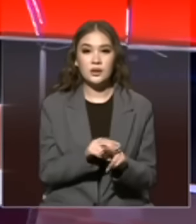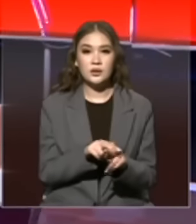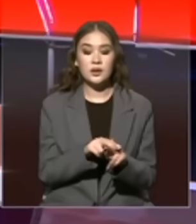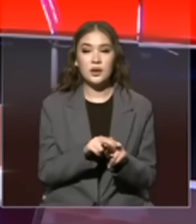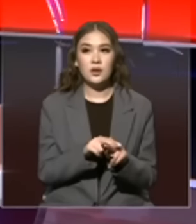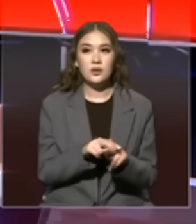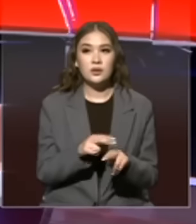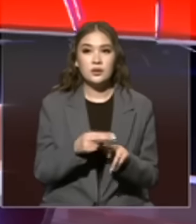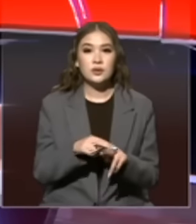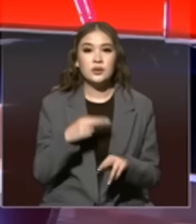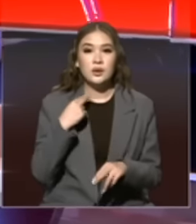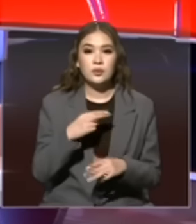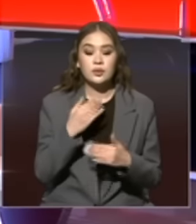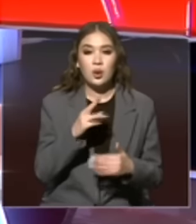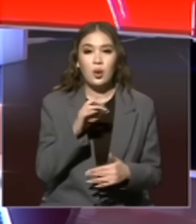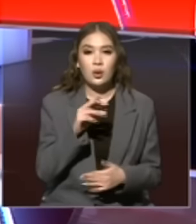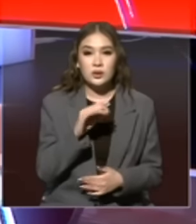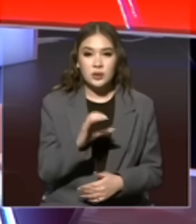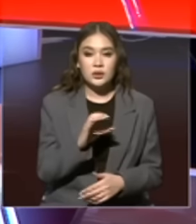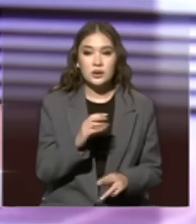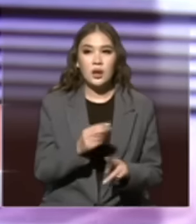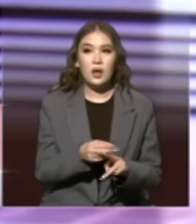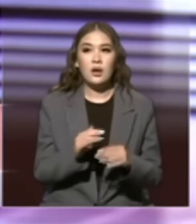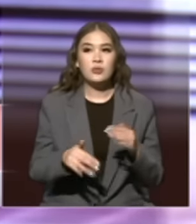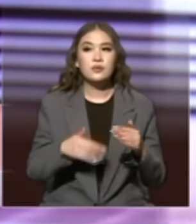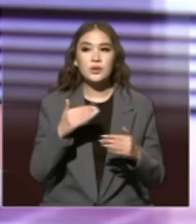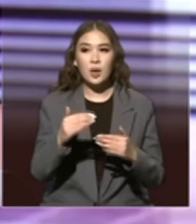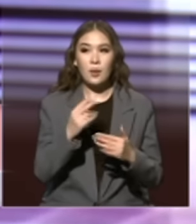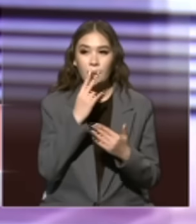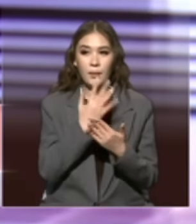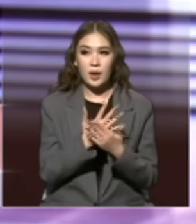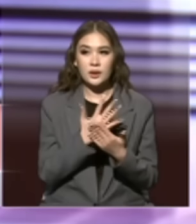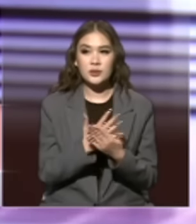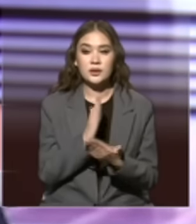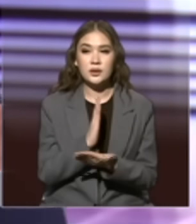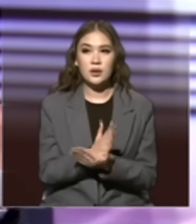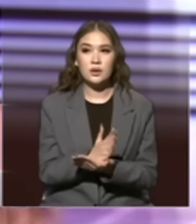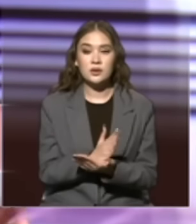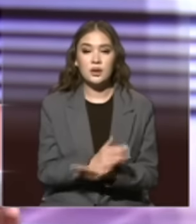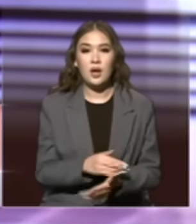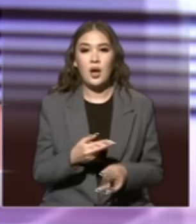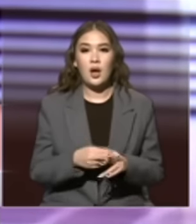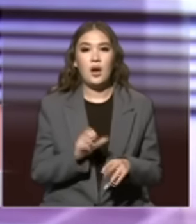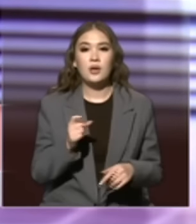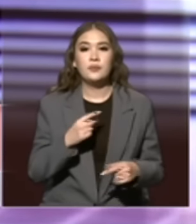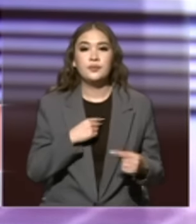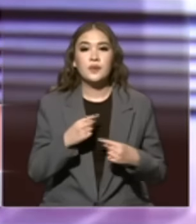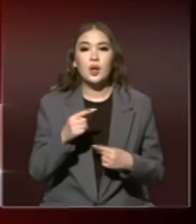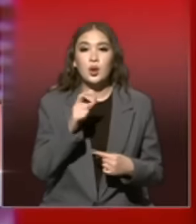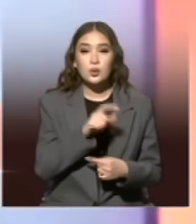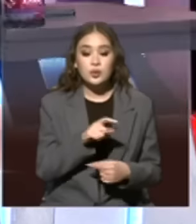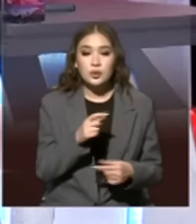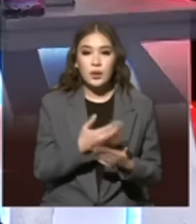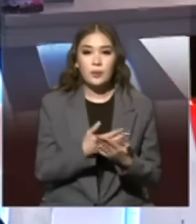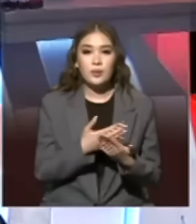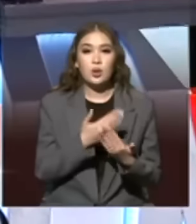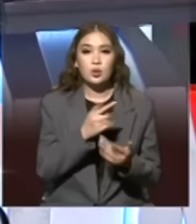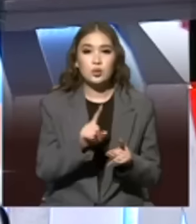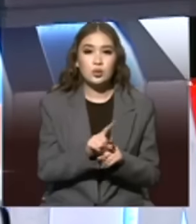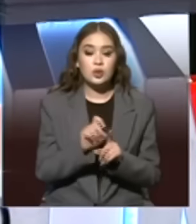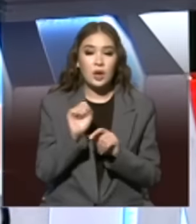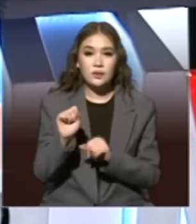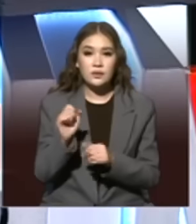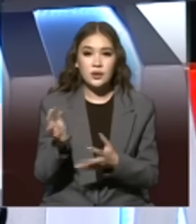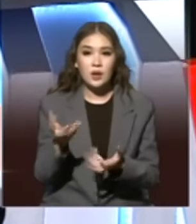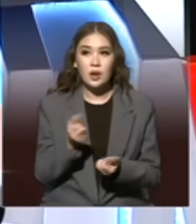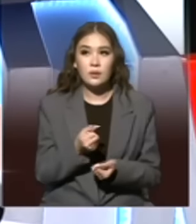мына қылмыстық процесс кодексінің ішінде барлығы көрсетілген. Ал енді жәбірленуші жағынан олар да адвокат алтайды. А шын мәнінде